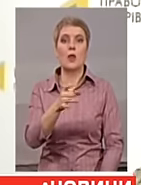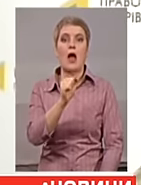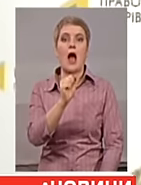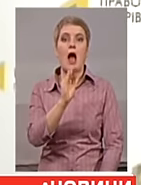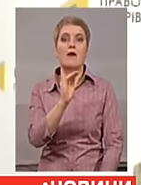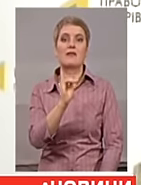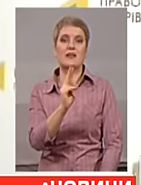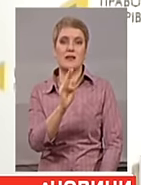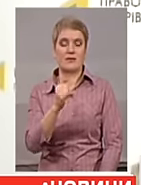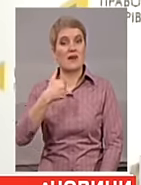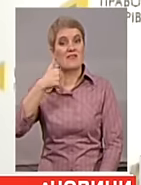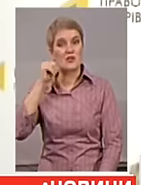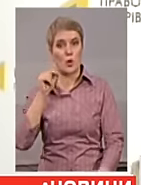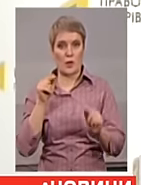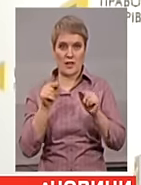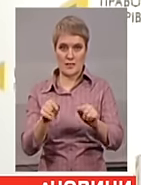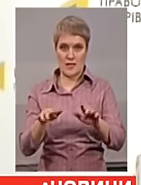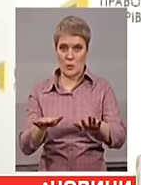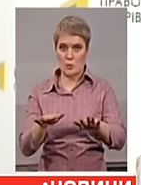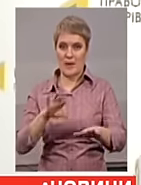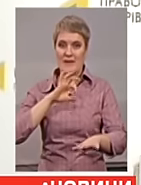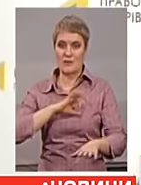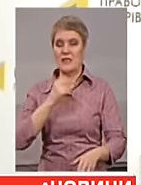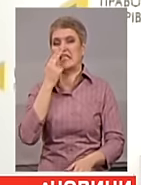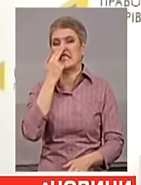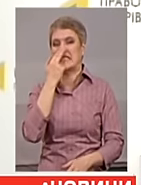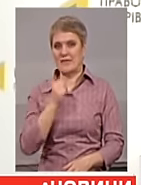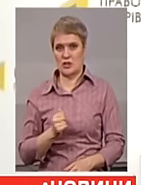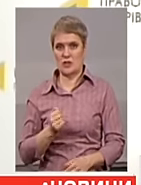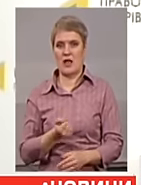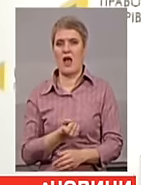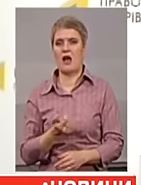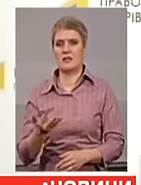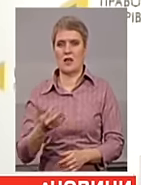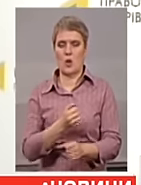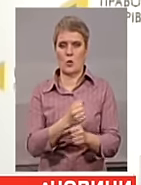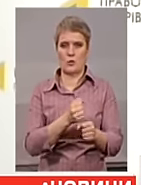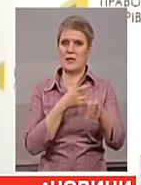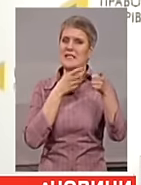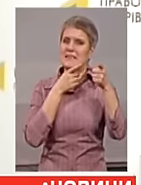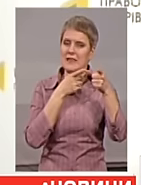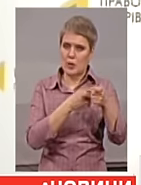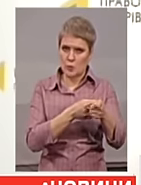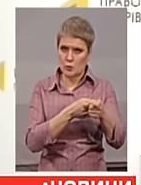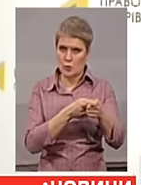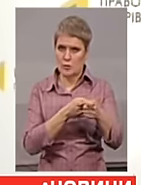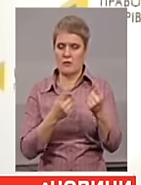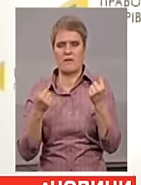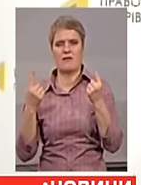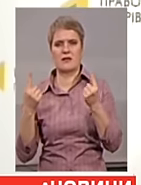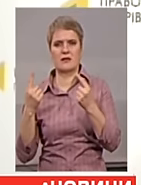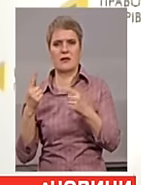Вчора на цих рубежах бойовики використовували вже звичний арсенал озброєнь від стрілецької зброї до